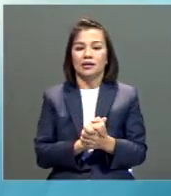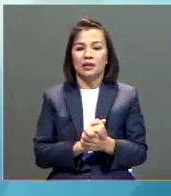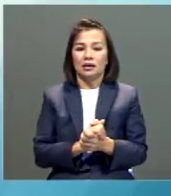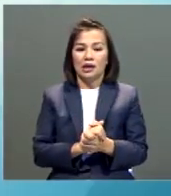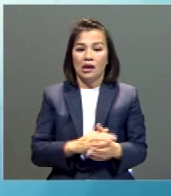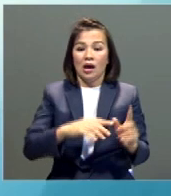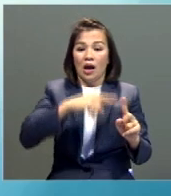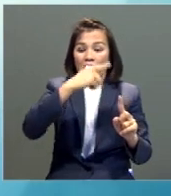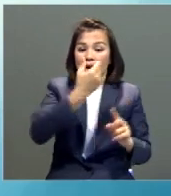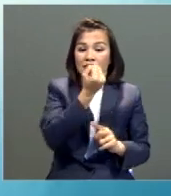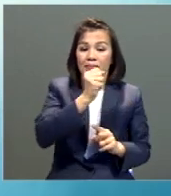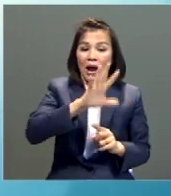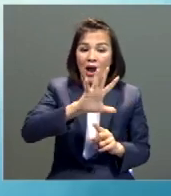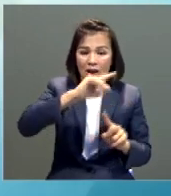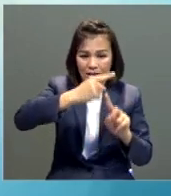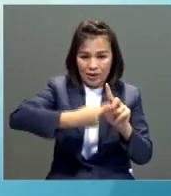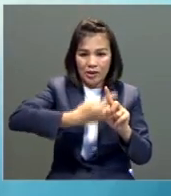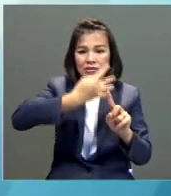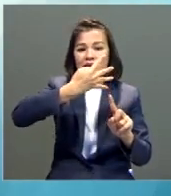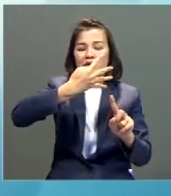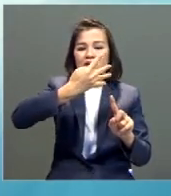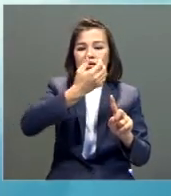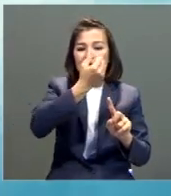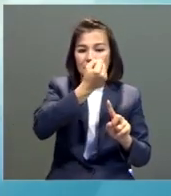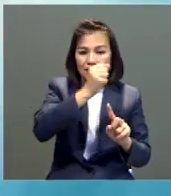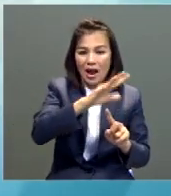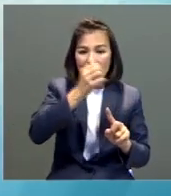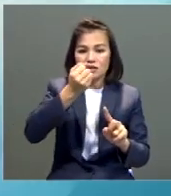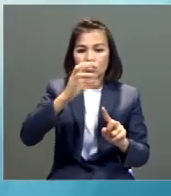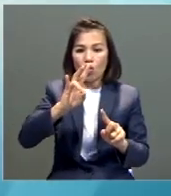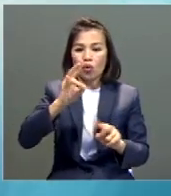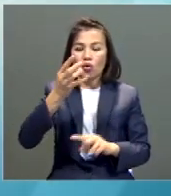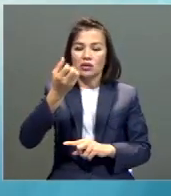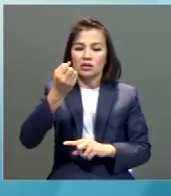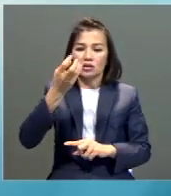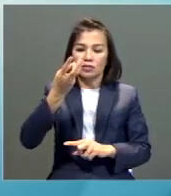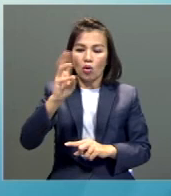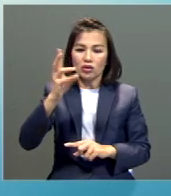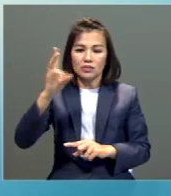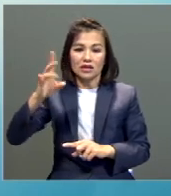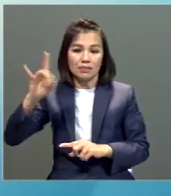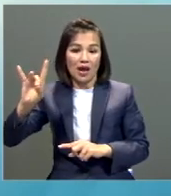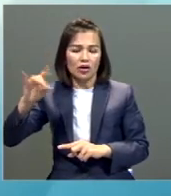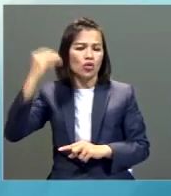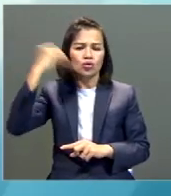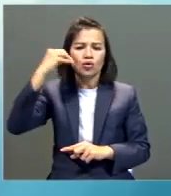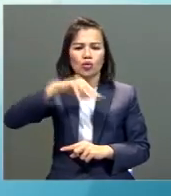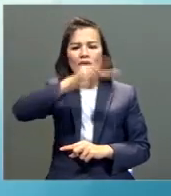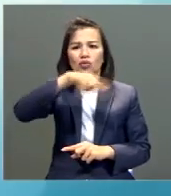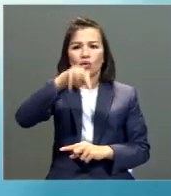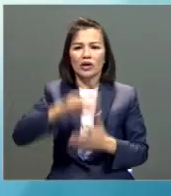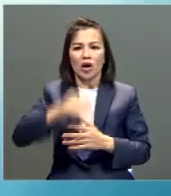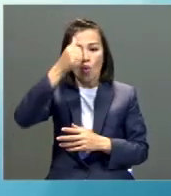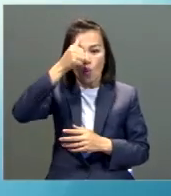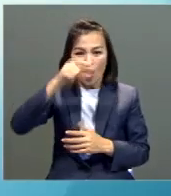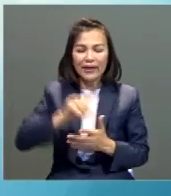กรานต์มาก็คือ15เมษายน16 17 18ไล่ตรวจกันทุกวันนะครับวันหนึ่งหลายร้อยรายนะ